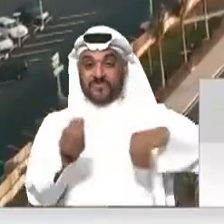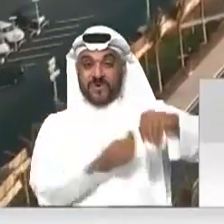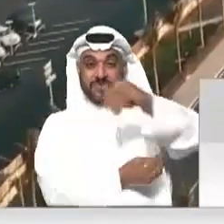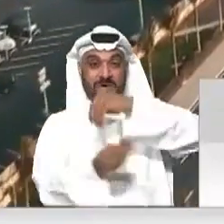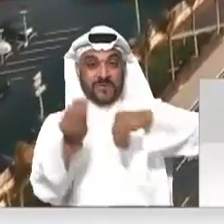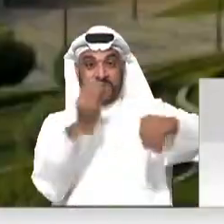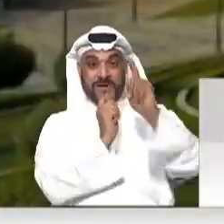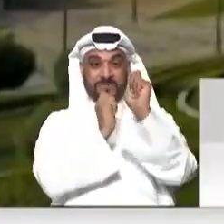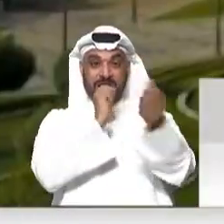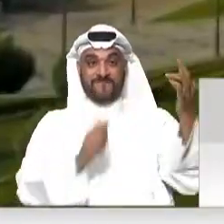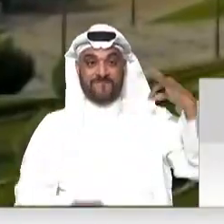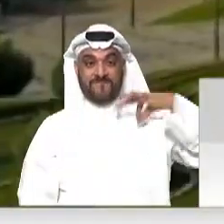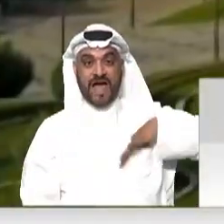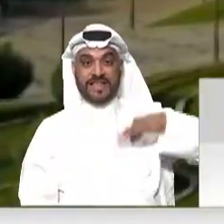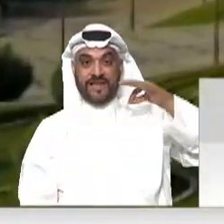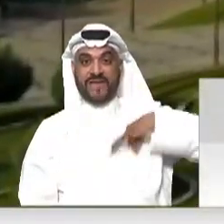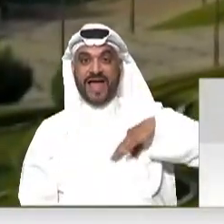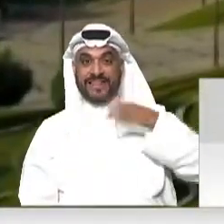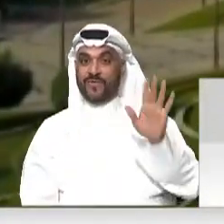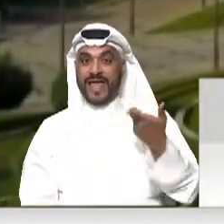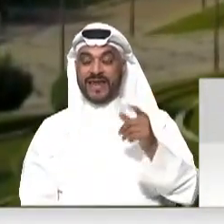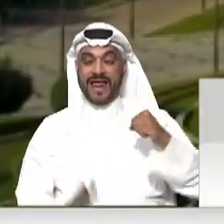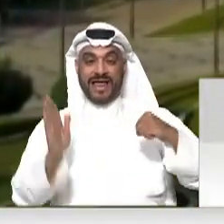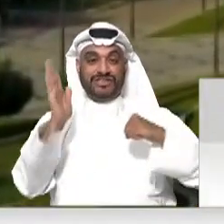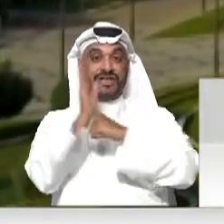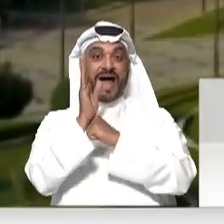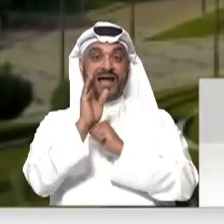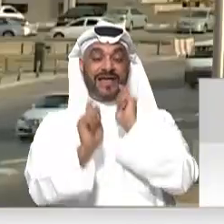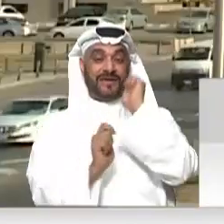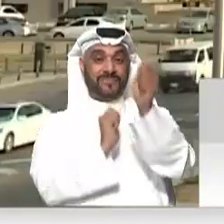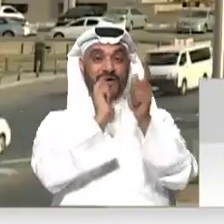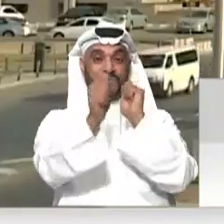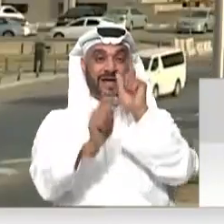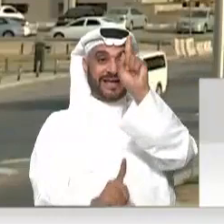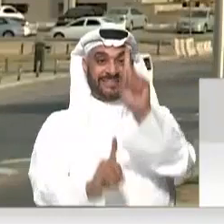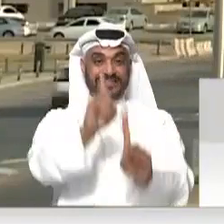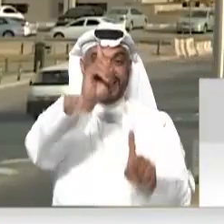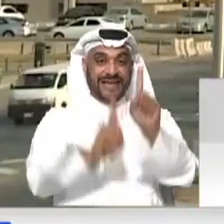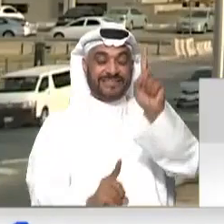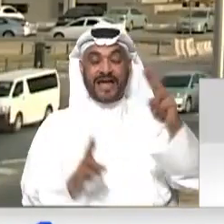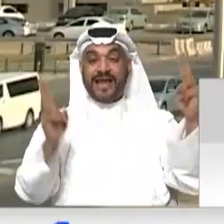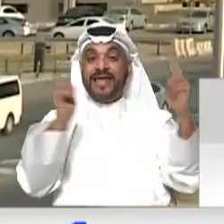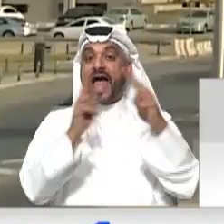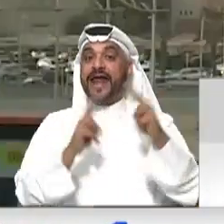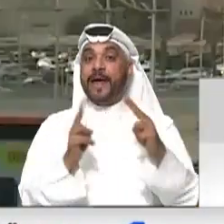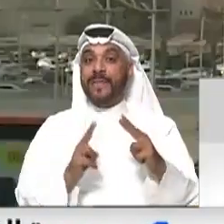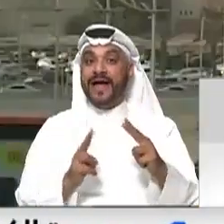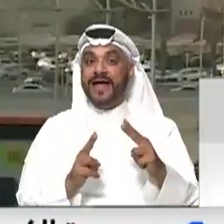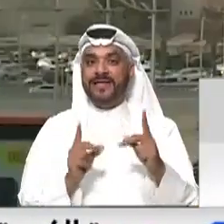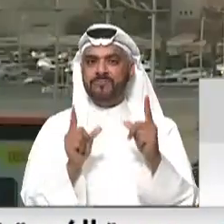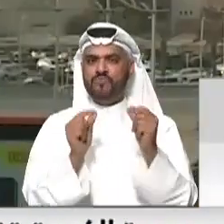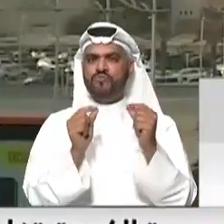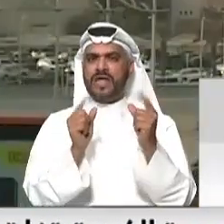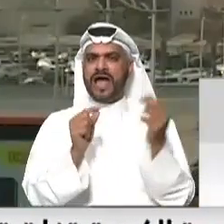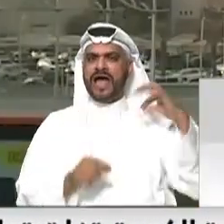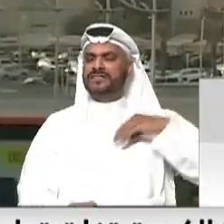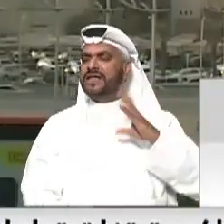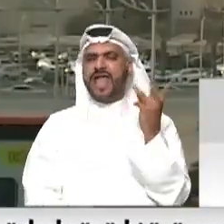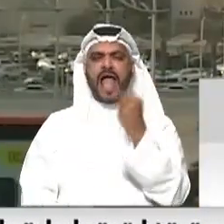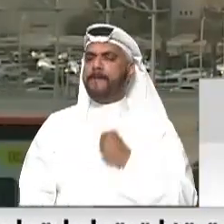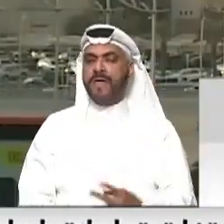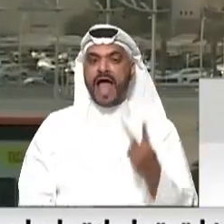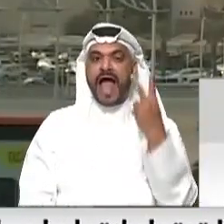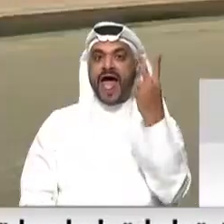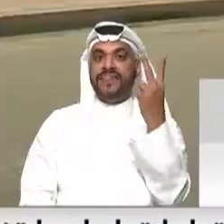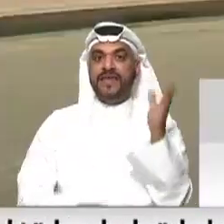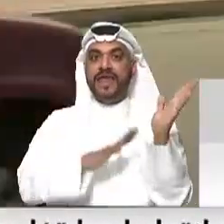مبينه ان هذا الطرح ينسجم مع استراتيجيتها الهادفه الى تنويع مصادر التمويل وزياده